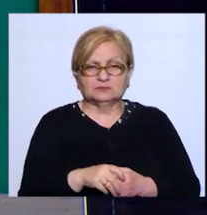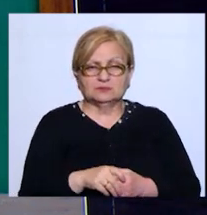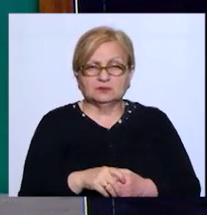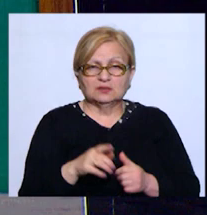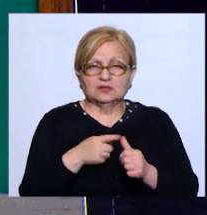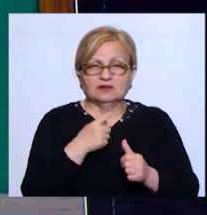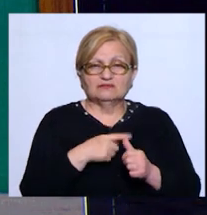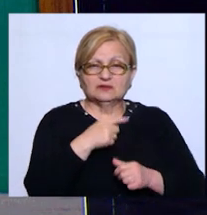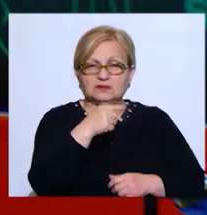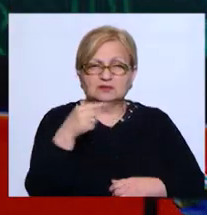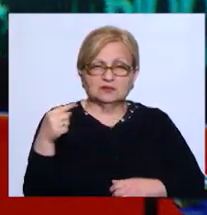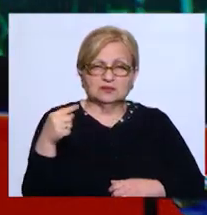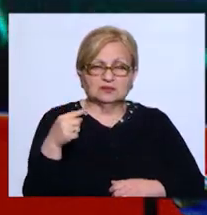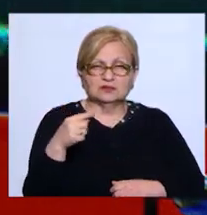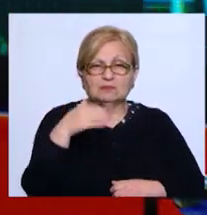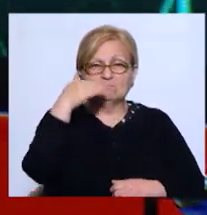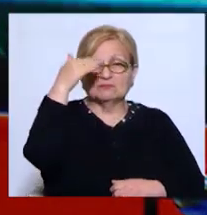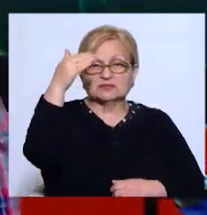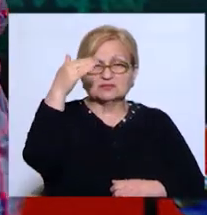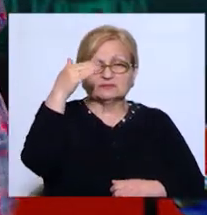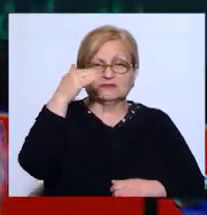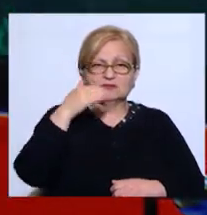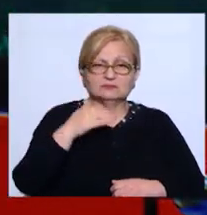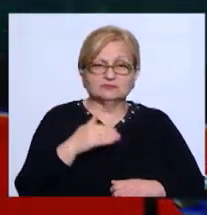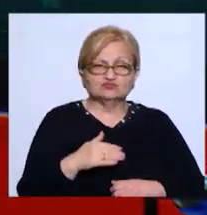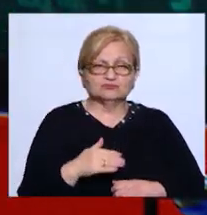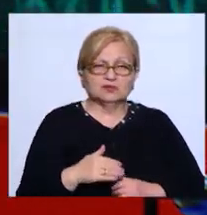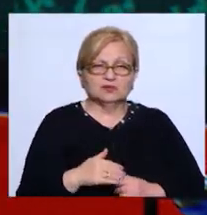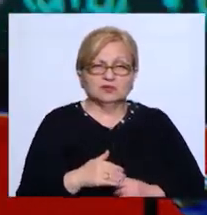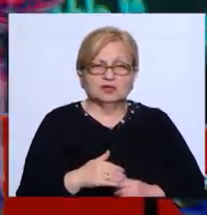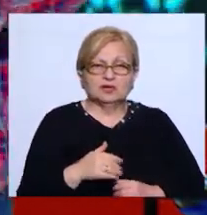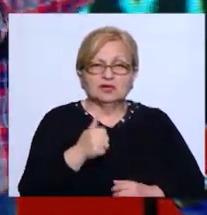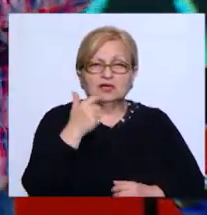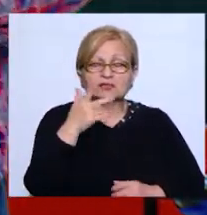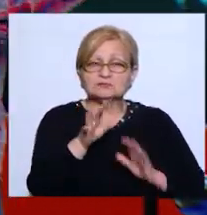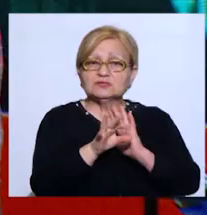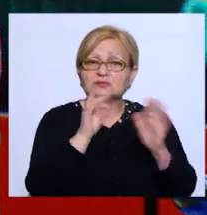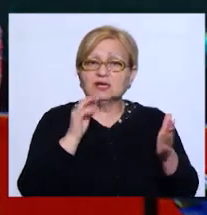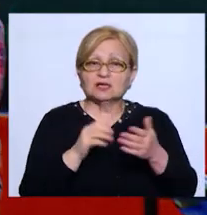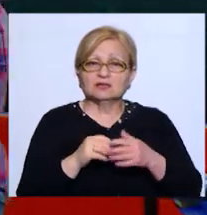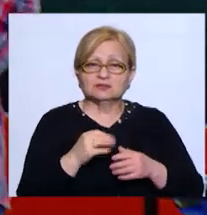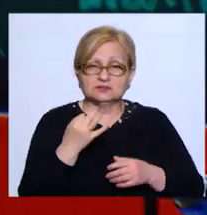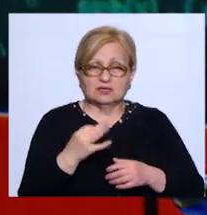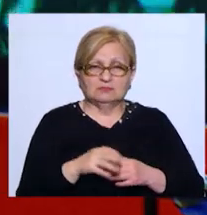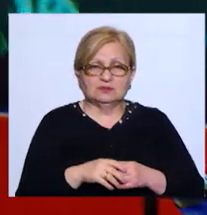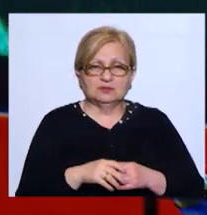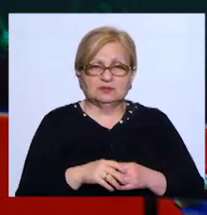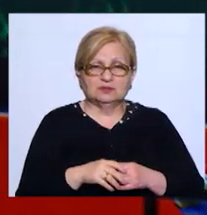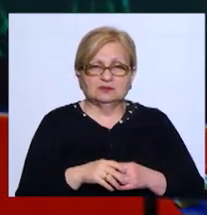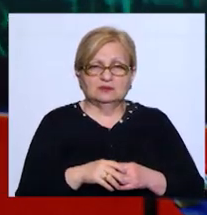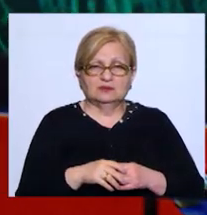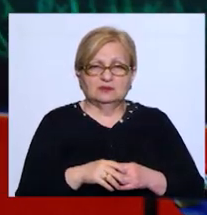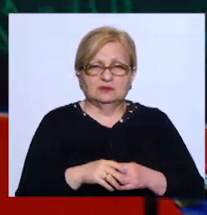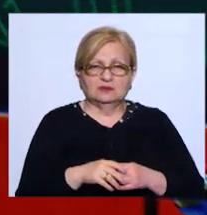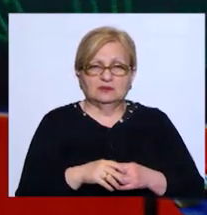წილადი. წილადის მრიცხველი, წილადის მნიშვნელი. რამდენი აღებული? 3. ესე იგი გამოდის